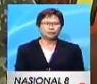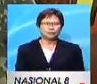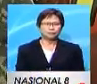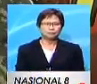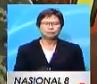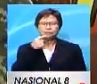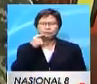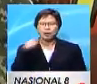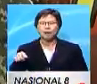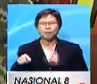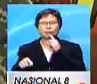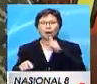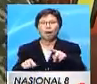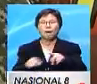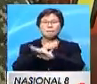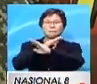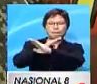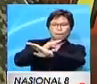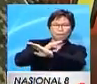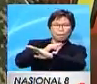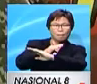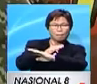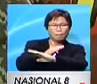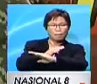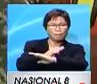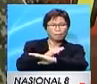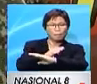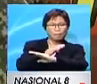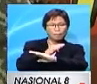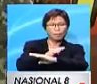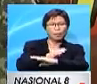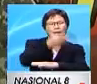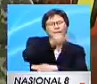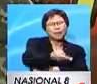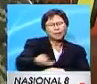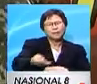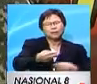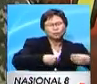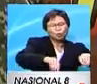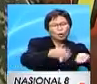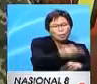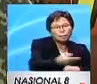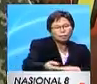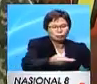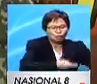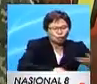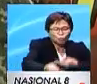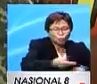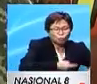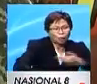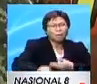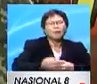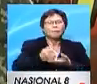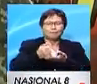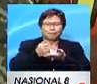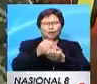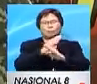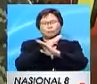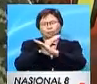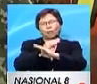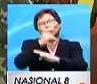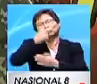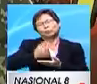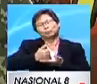untuk menyekat penggunaan butter trade untuk sementara waktu itu juga dapat membantu kita dalam